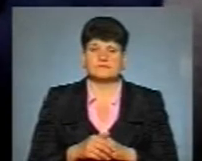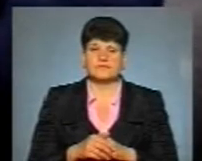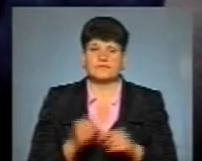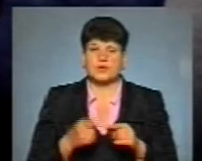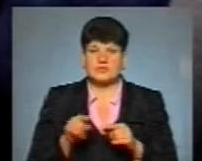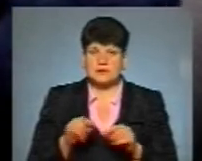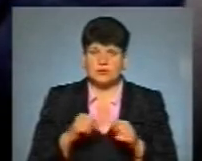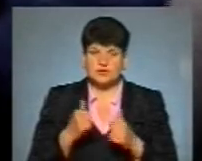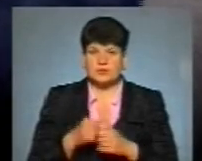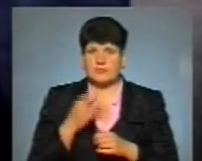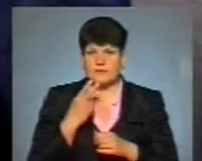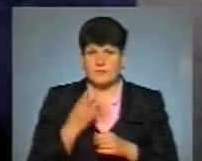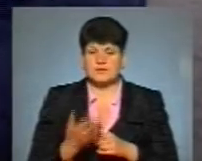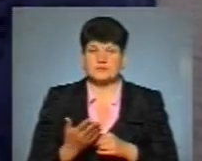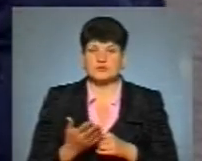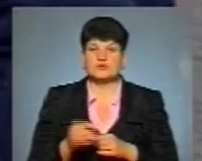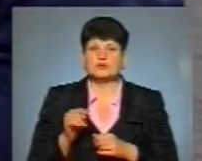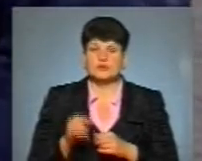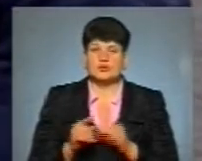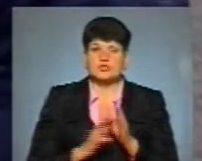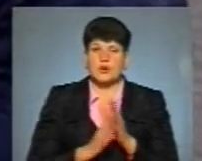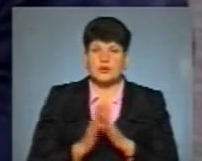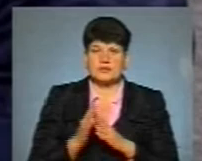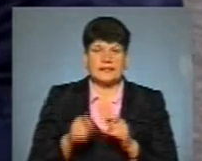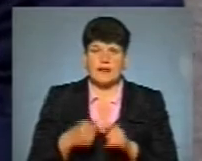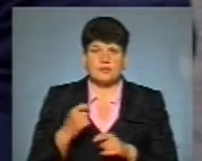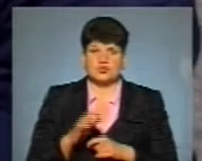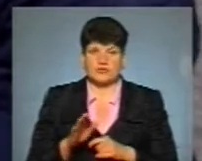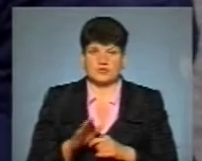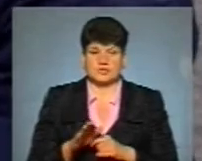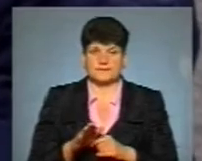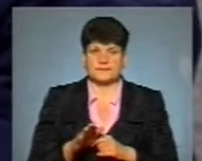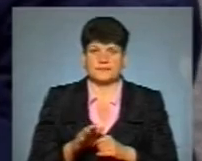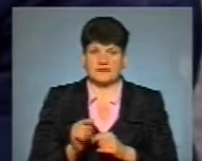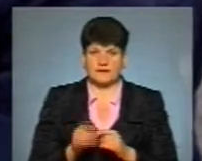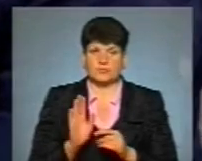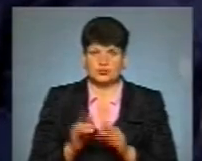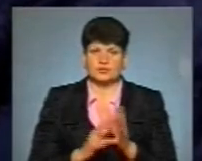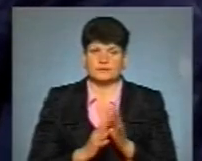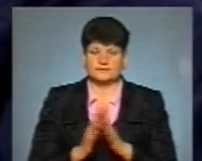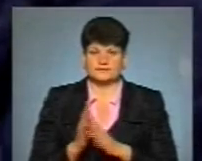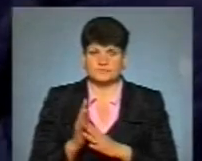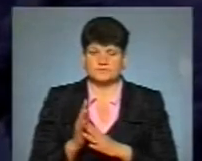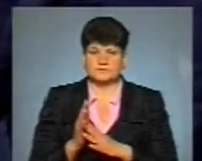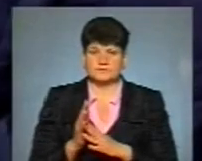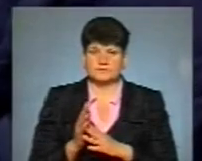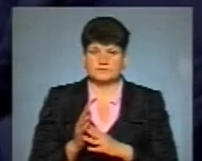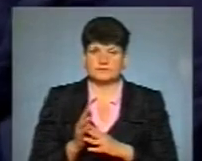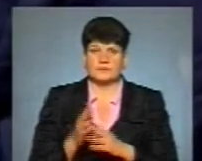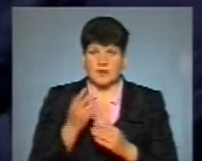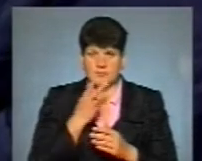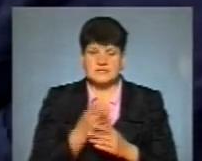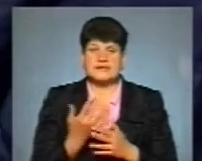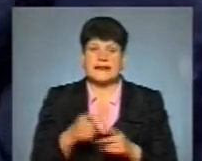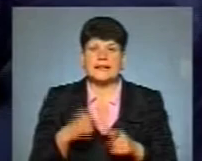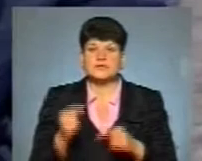Оцей бурячок, бачите, що точка росту не пошкоджена, і він буде відростати, той більший, який, бачите, скільки він вже листочки